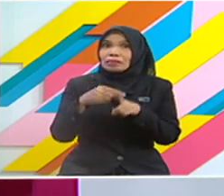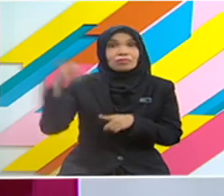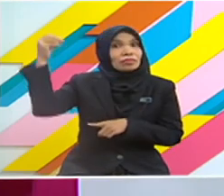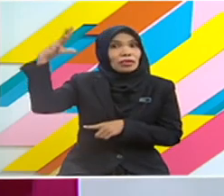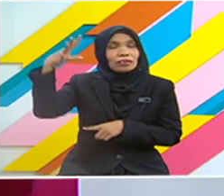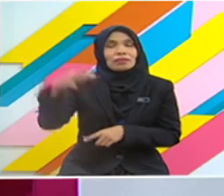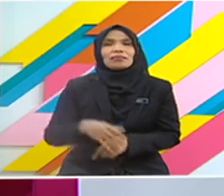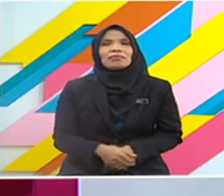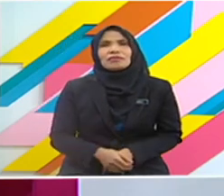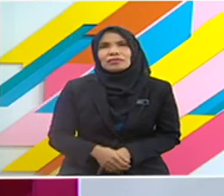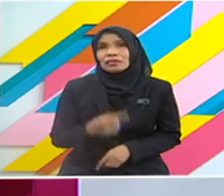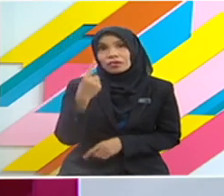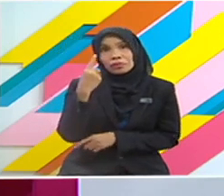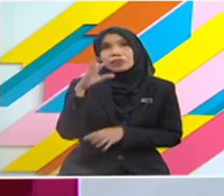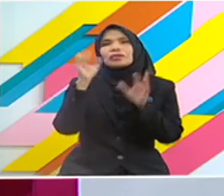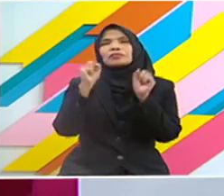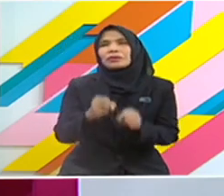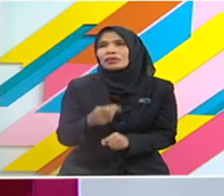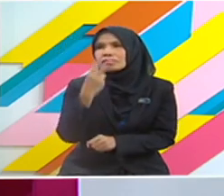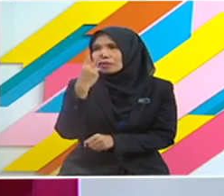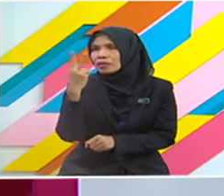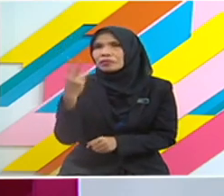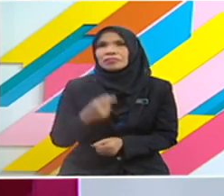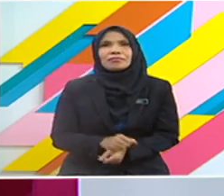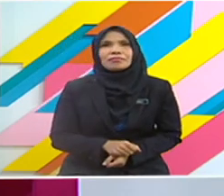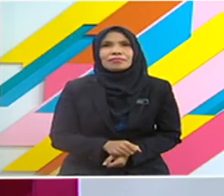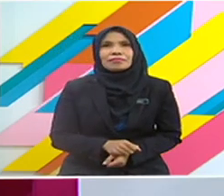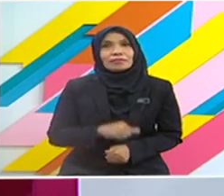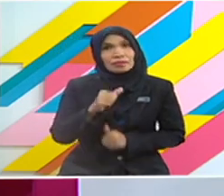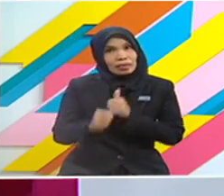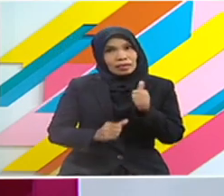alam sekeliling dan juga benda-benda yang berada di